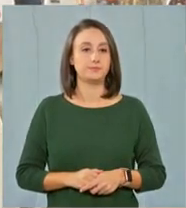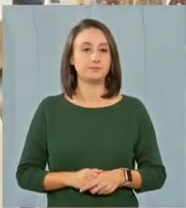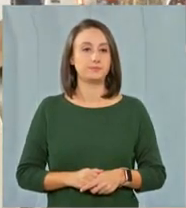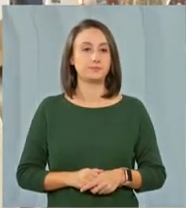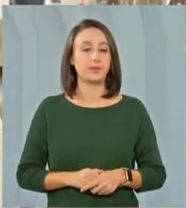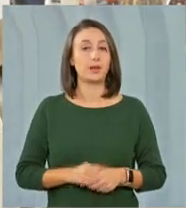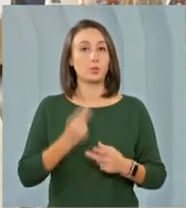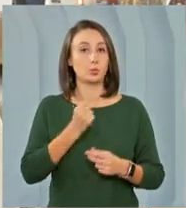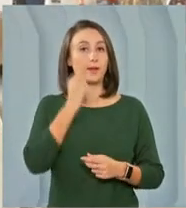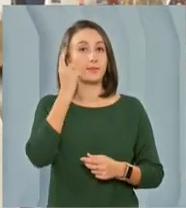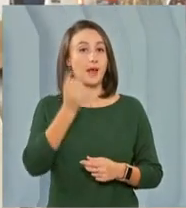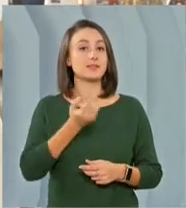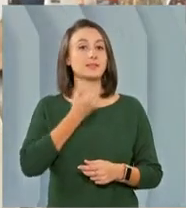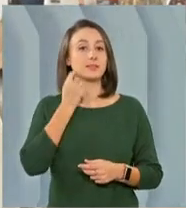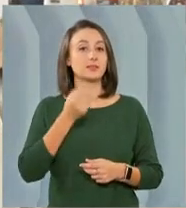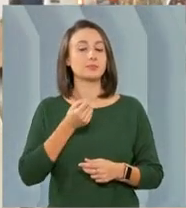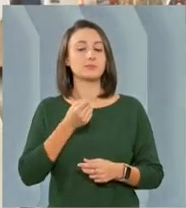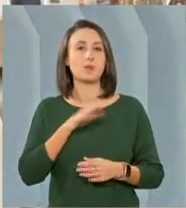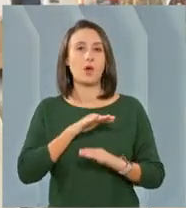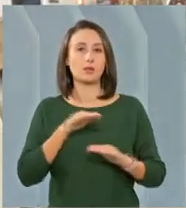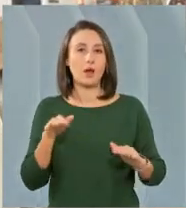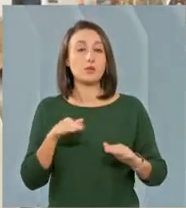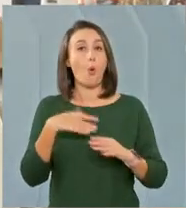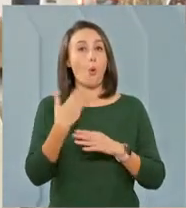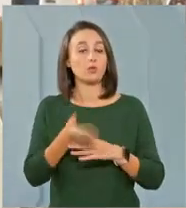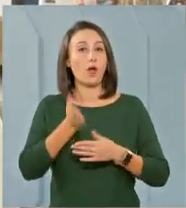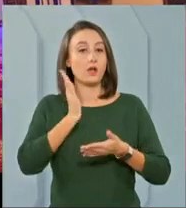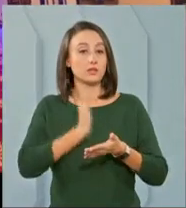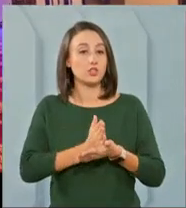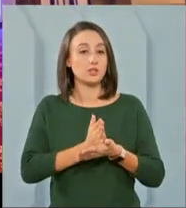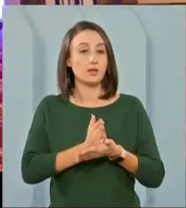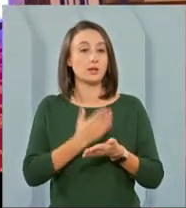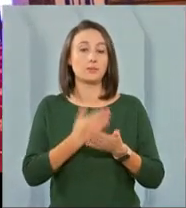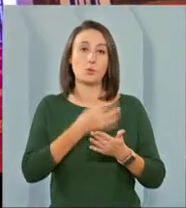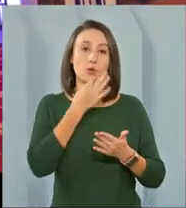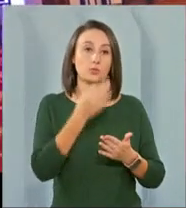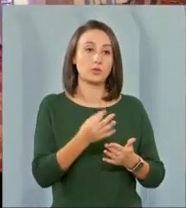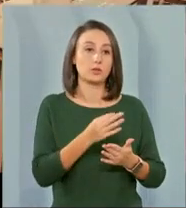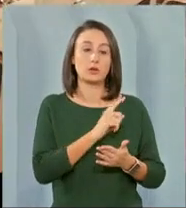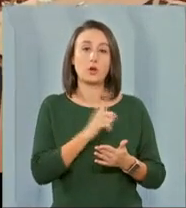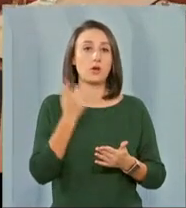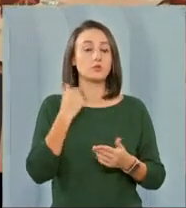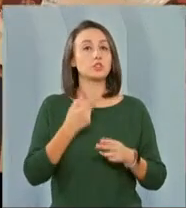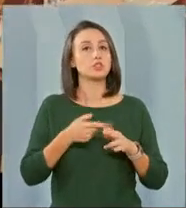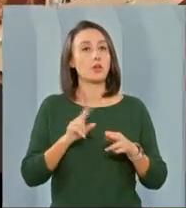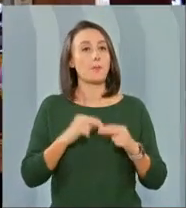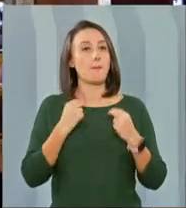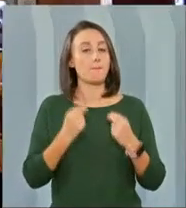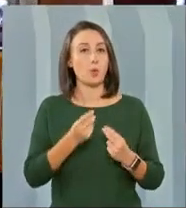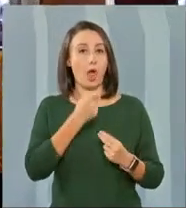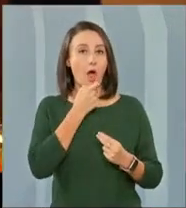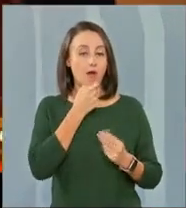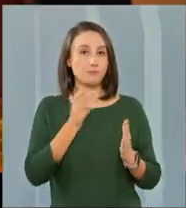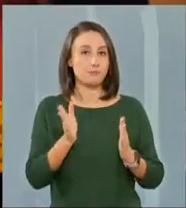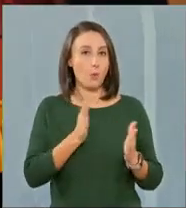Bună dimineața! În momentul în care s-a tras linie, hotelierii au luat decizia de a spune că nu a fost cel mai bun an